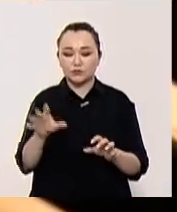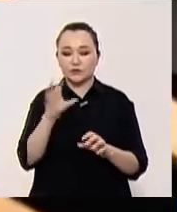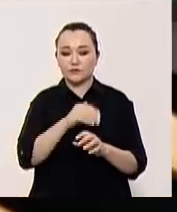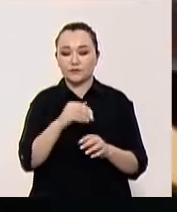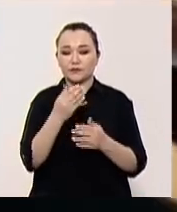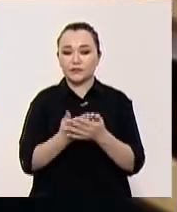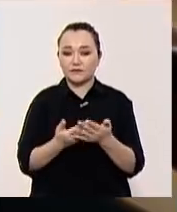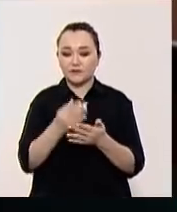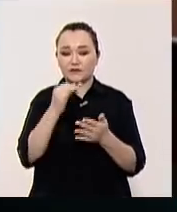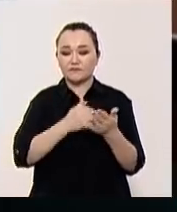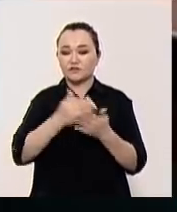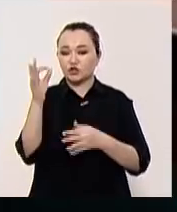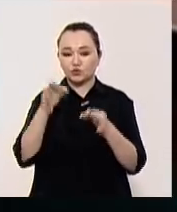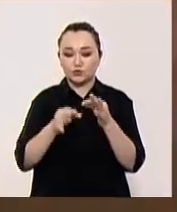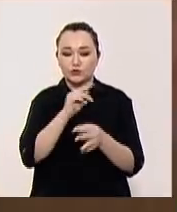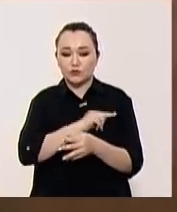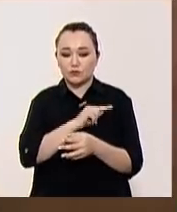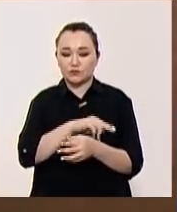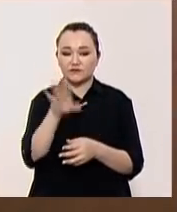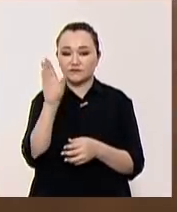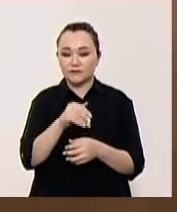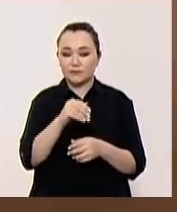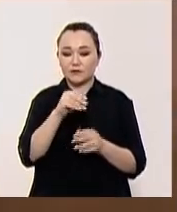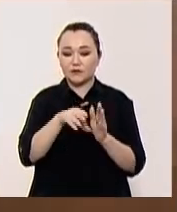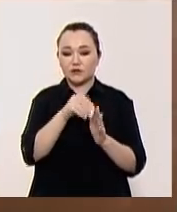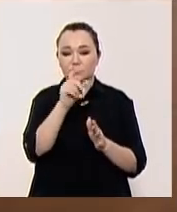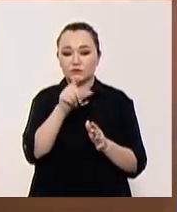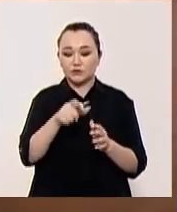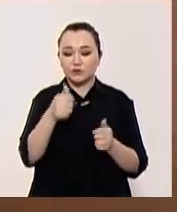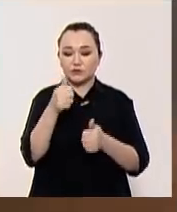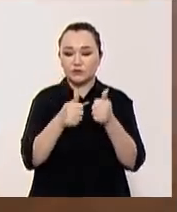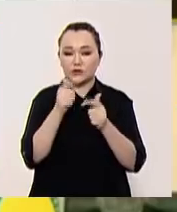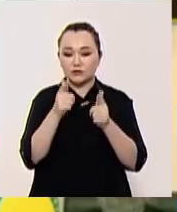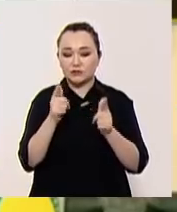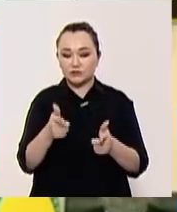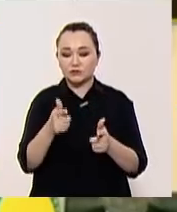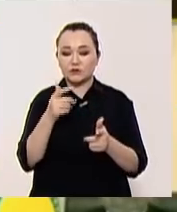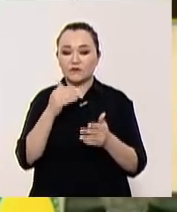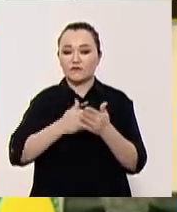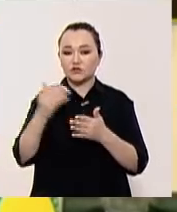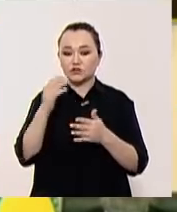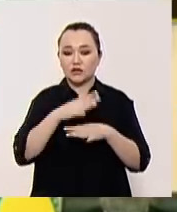пен жоғары сот кеңесінің төрағалары қызметіне кандидатураларды келісу жоғары